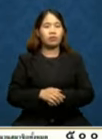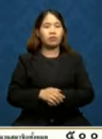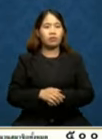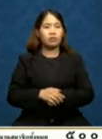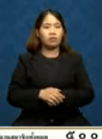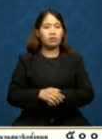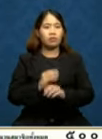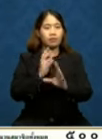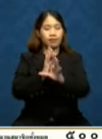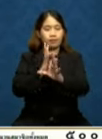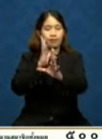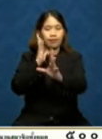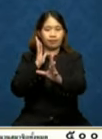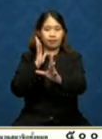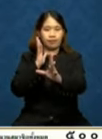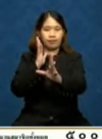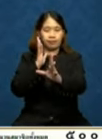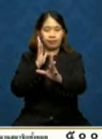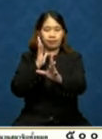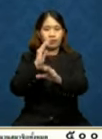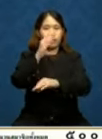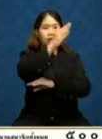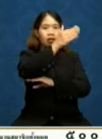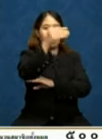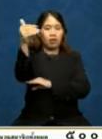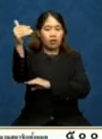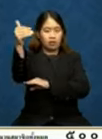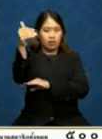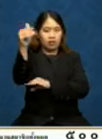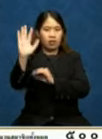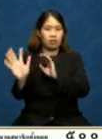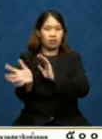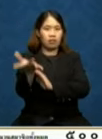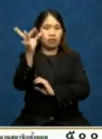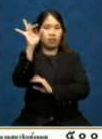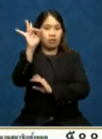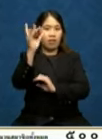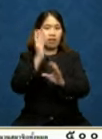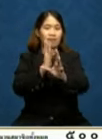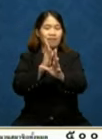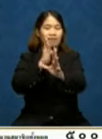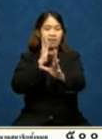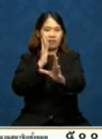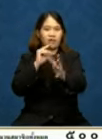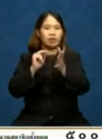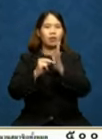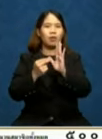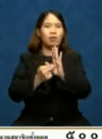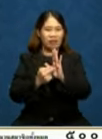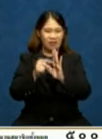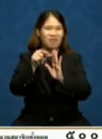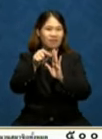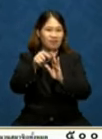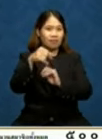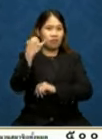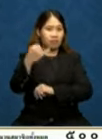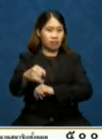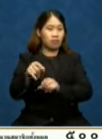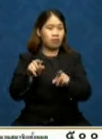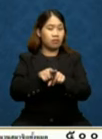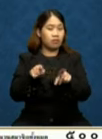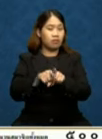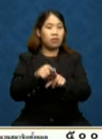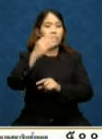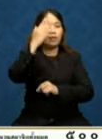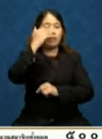เข้าแถวหน้าเสาธงของโรงเรียนต่างๆในประเทศไทยจริงๆแล้วเป็นการทารุณกรรมเด็กครับการ